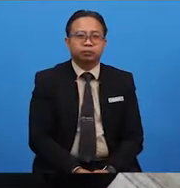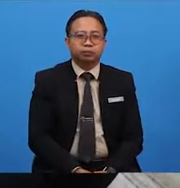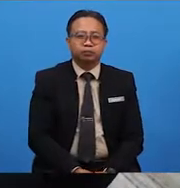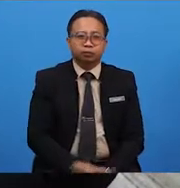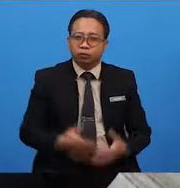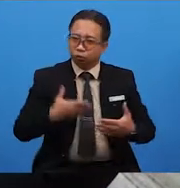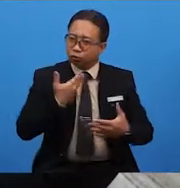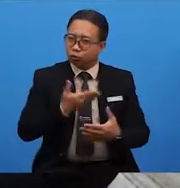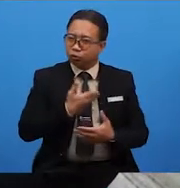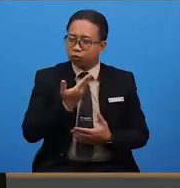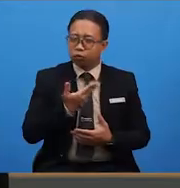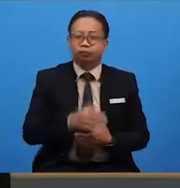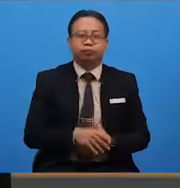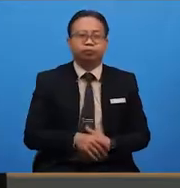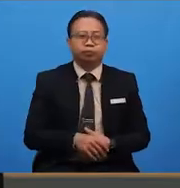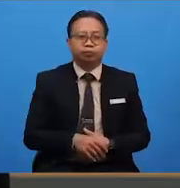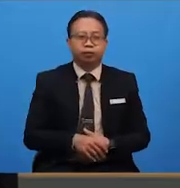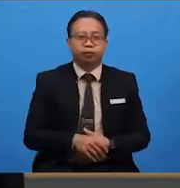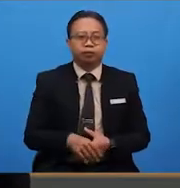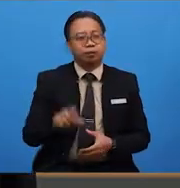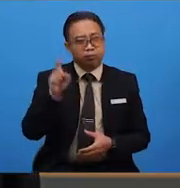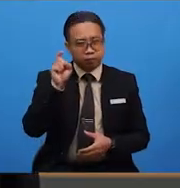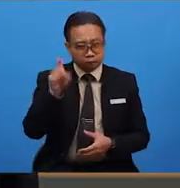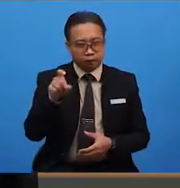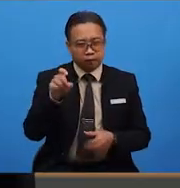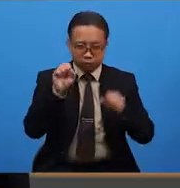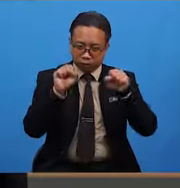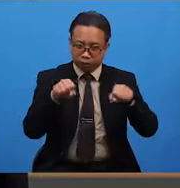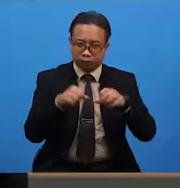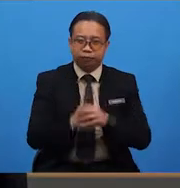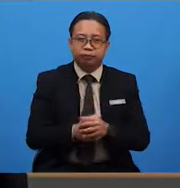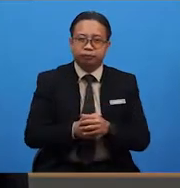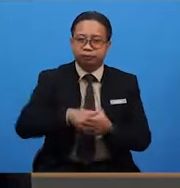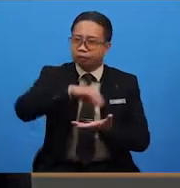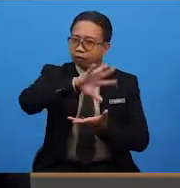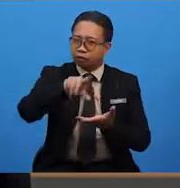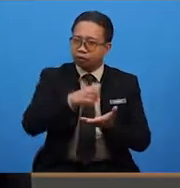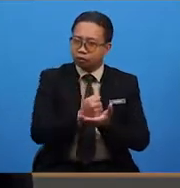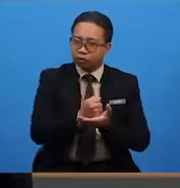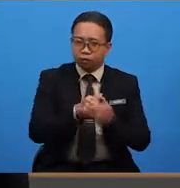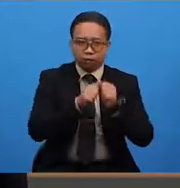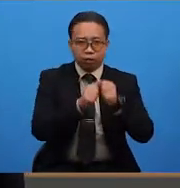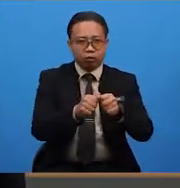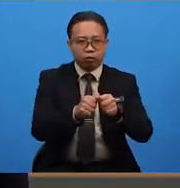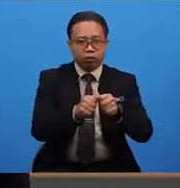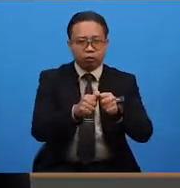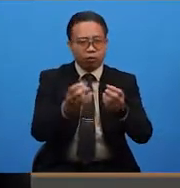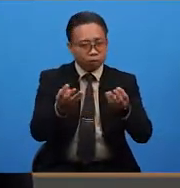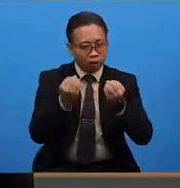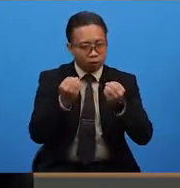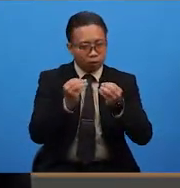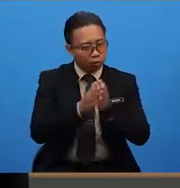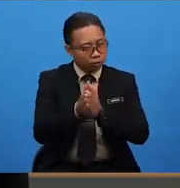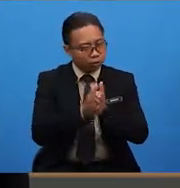seronok new tentulah boleh dijual semua bergantung kepada sungguh Anda